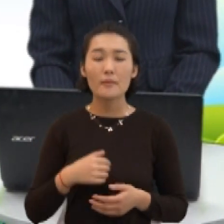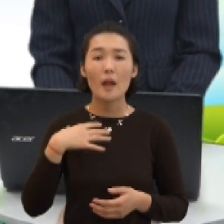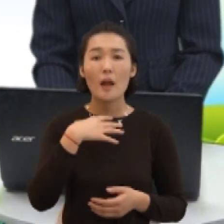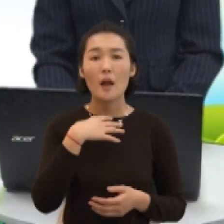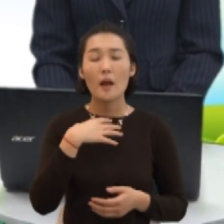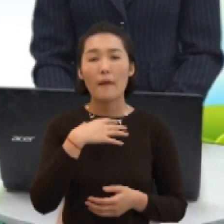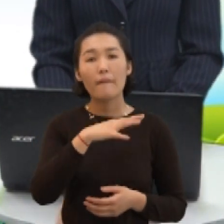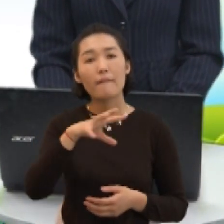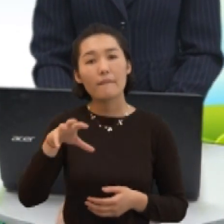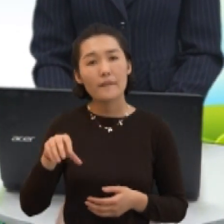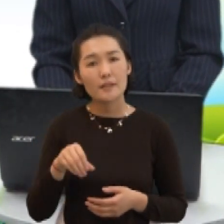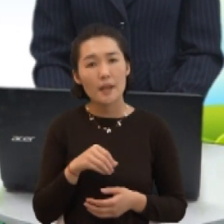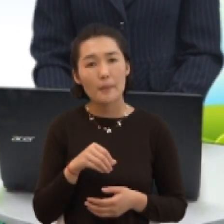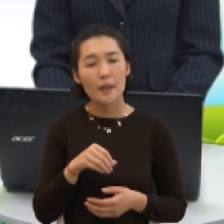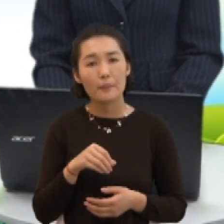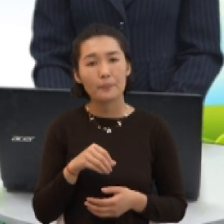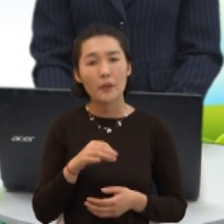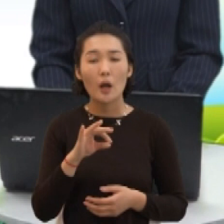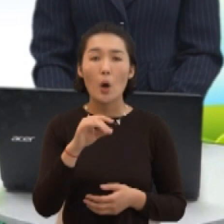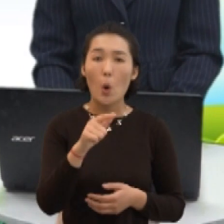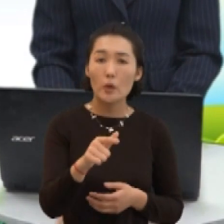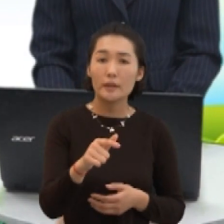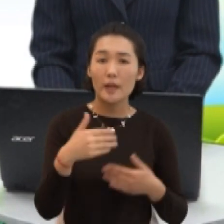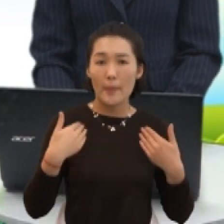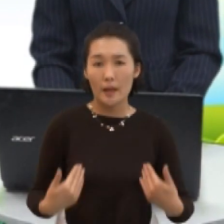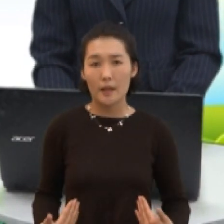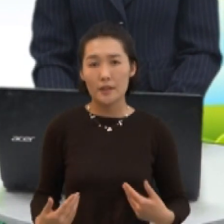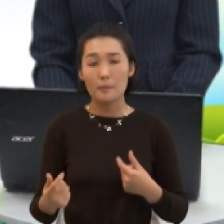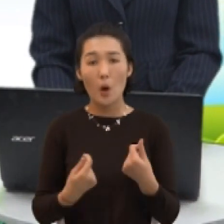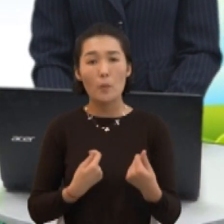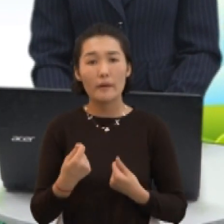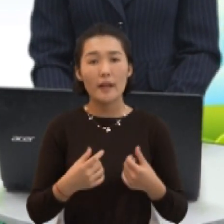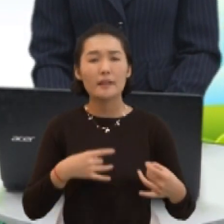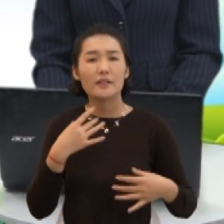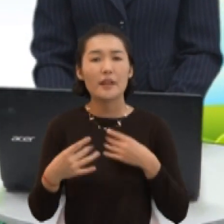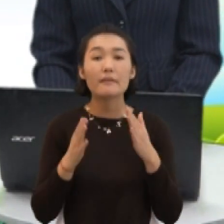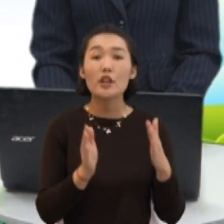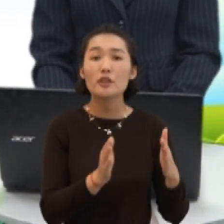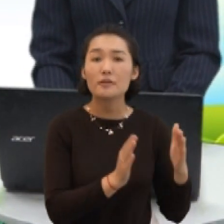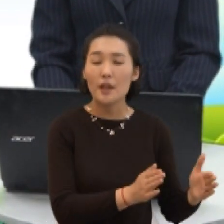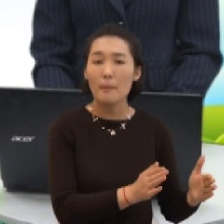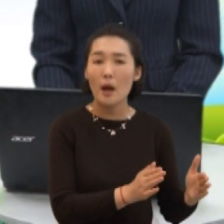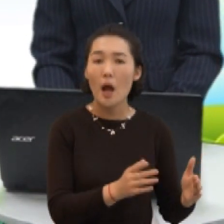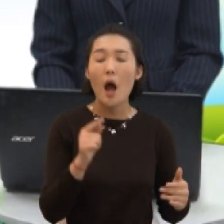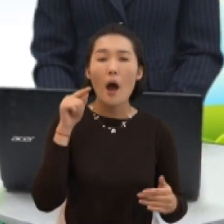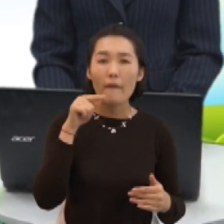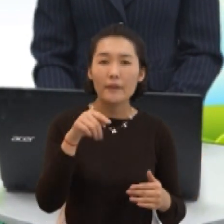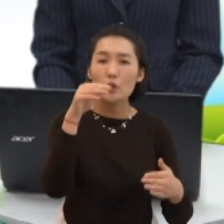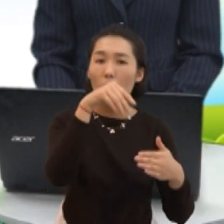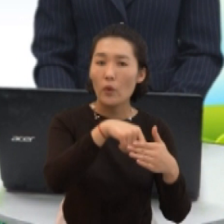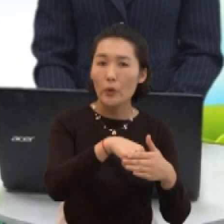Всеми органами организма управляет нервная система. В нее входит головной